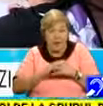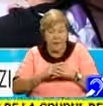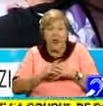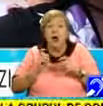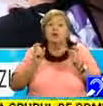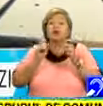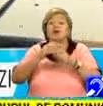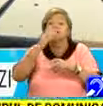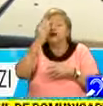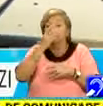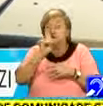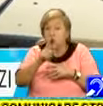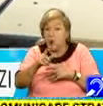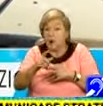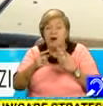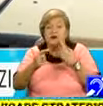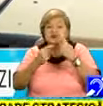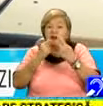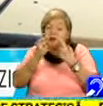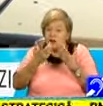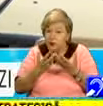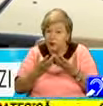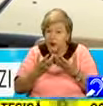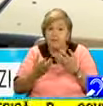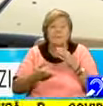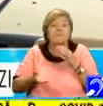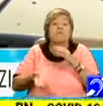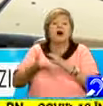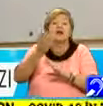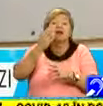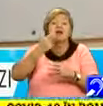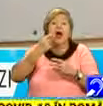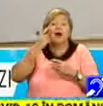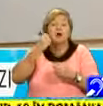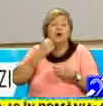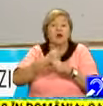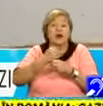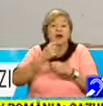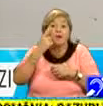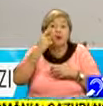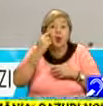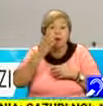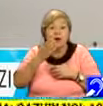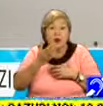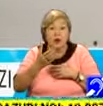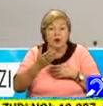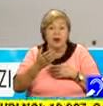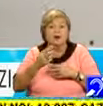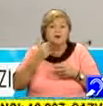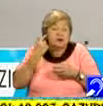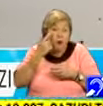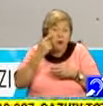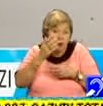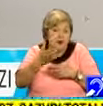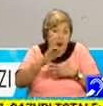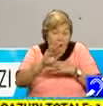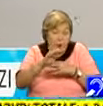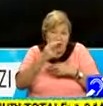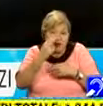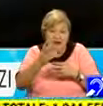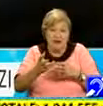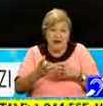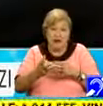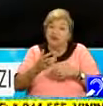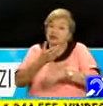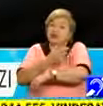în școli în continuare și vorbea despre o intensificare a controalelor și de asemenea despre importanța vaccinării care trebuie să fie accelerată